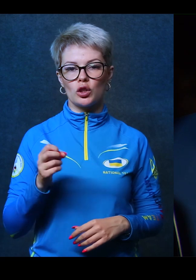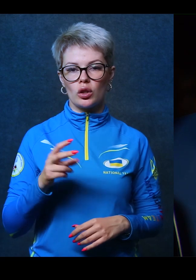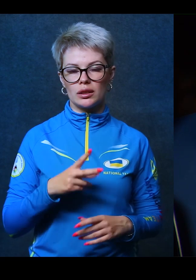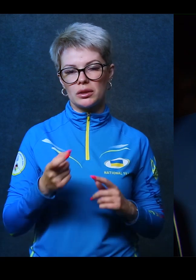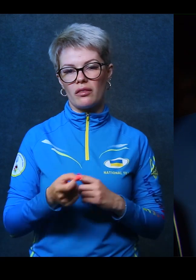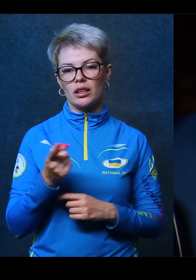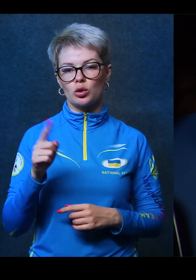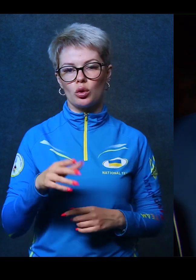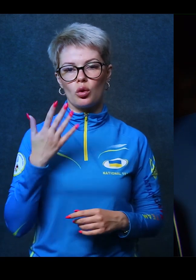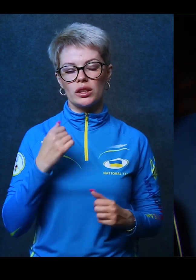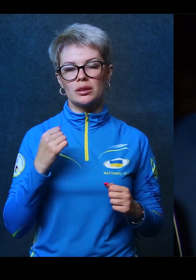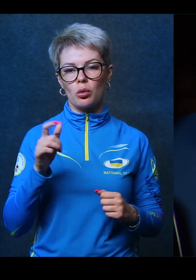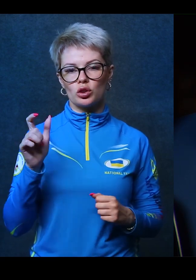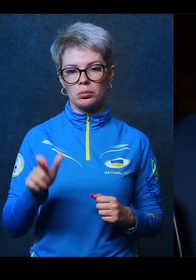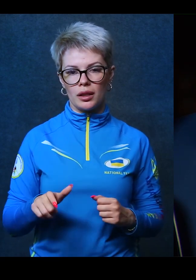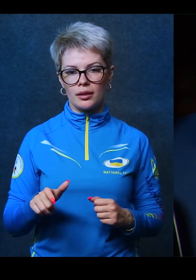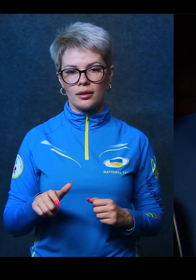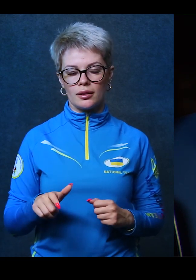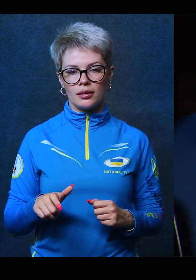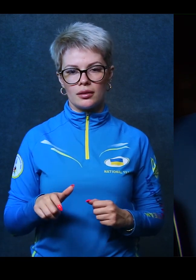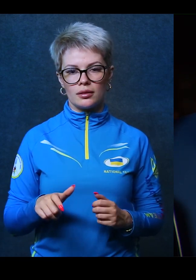Професіоналізм з'являється тоді, коли спортсмен